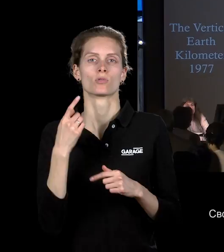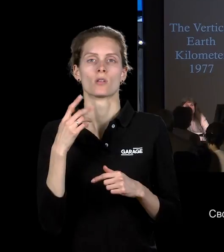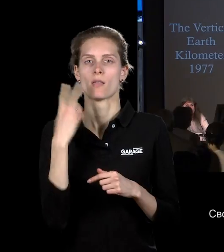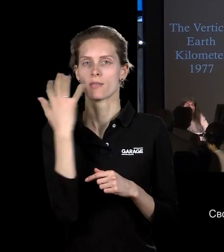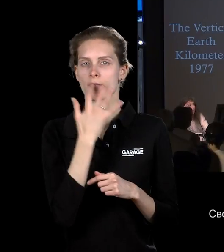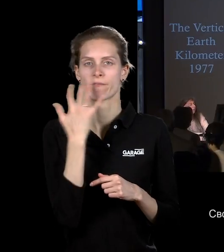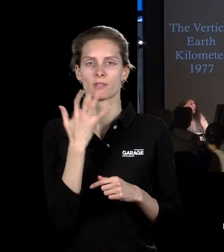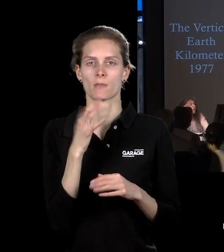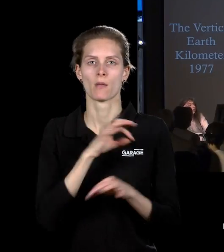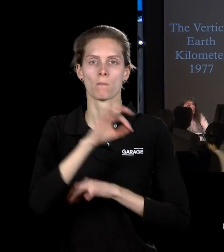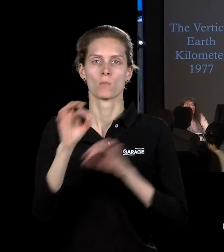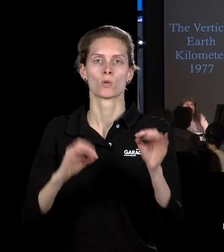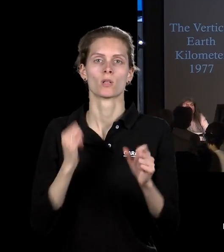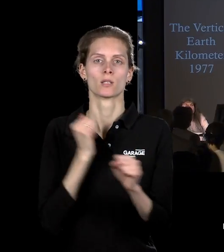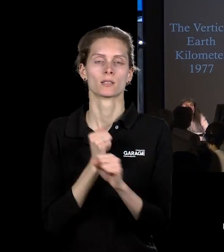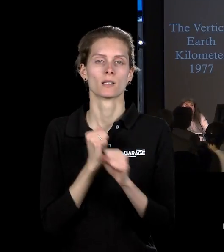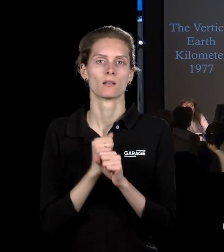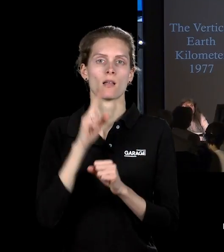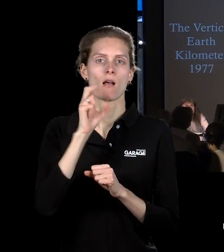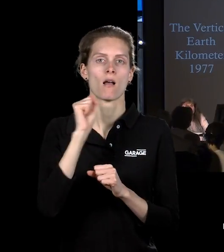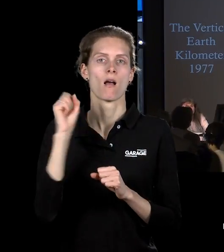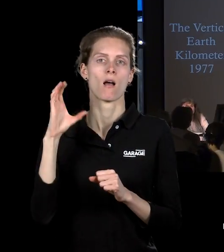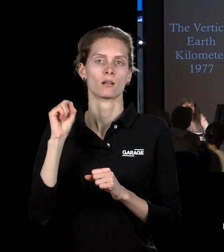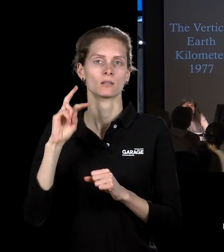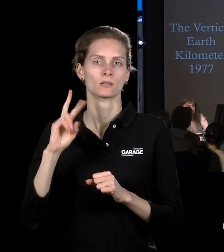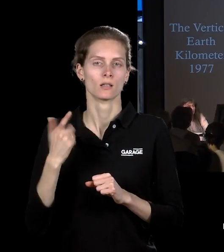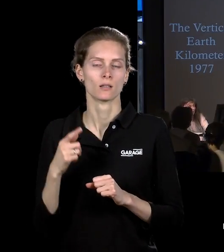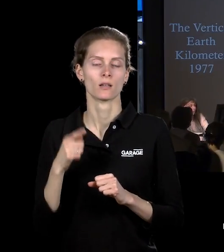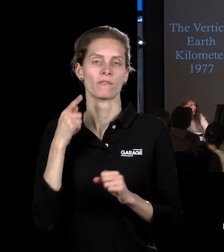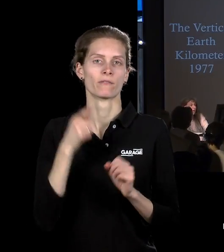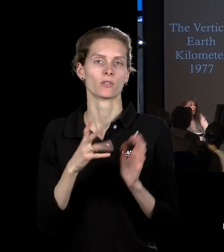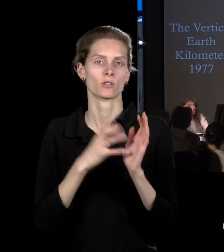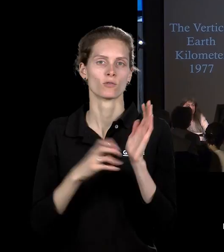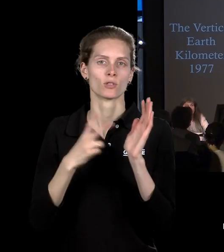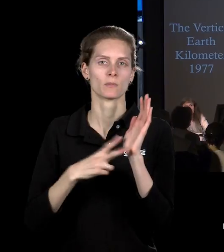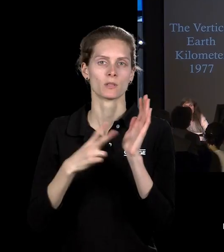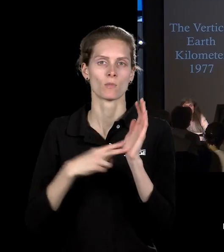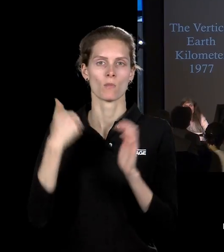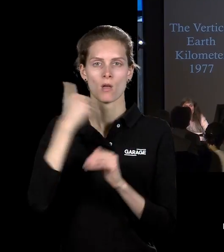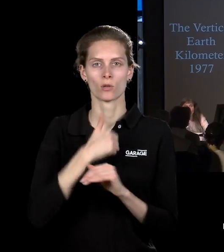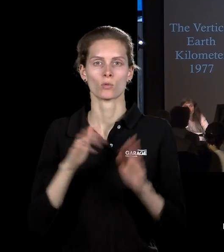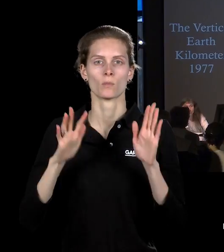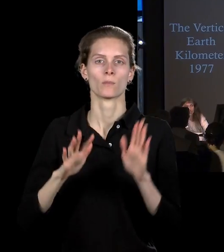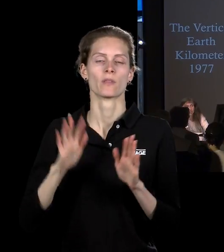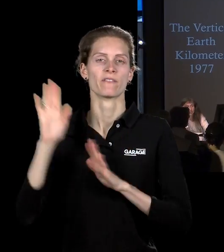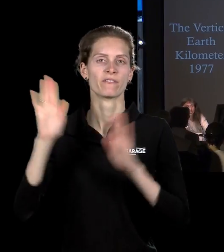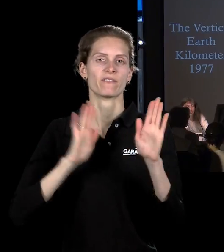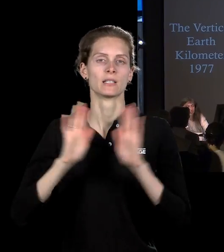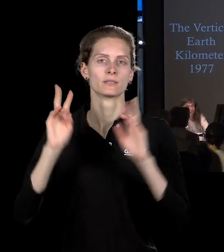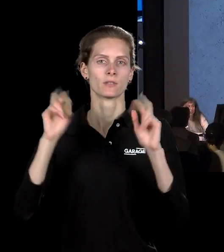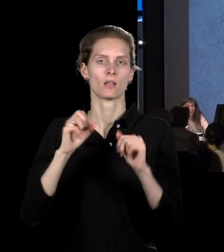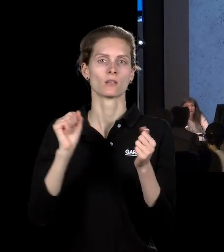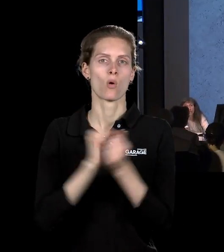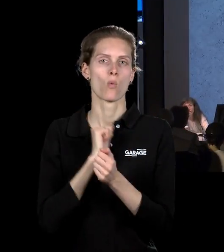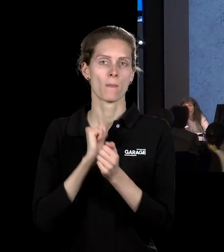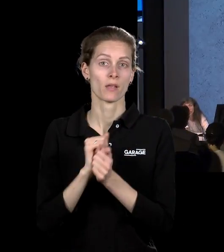самый невидимый проект он делает для документа в Касселе в 1977 году «Вертикальный земляной километр». Что это такое? В